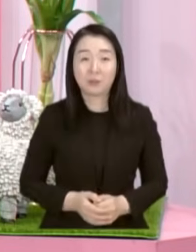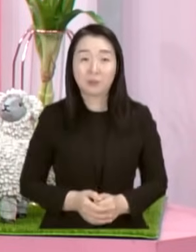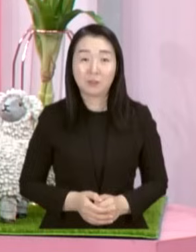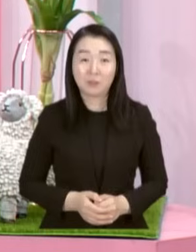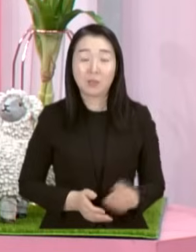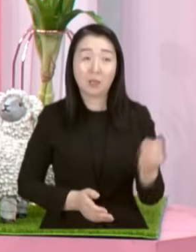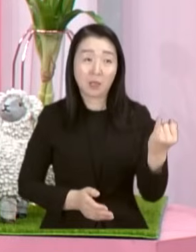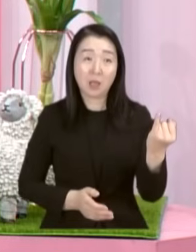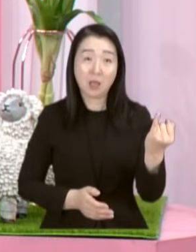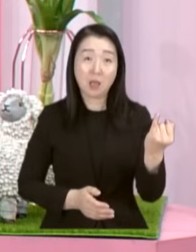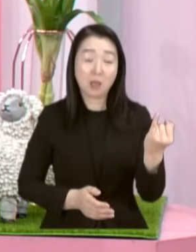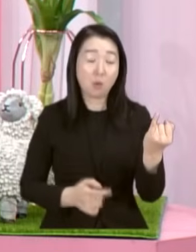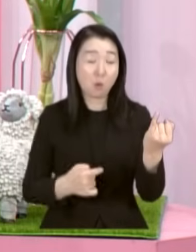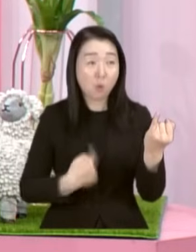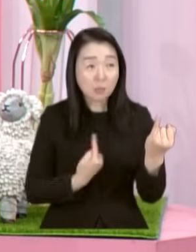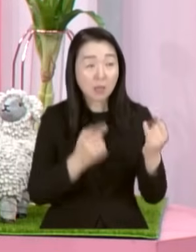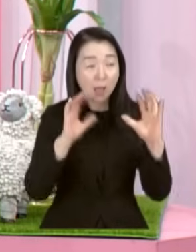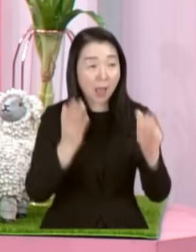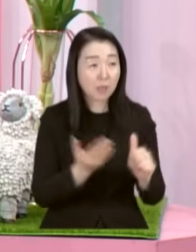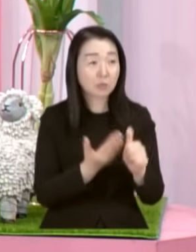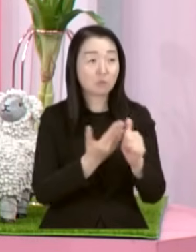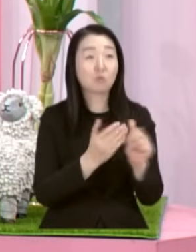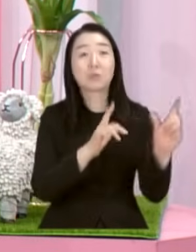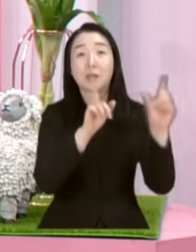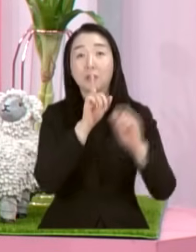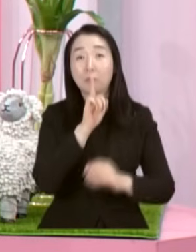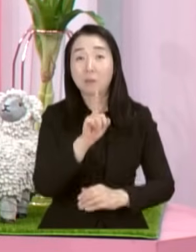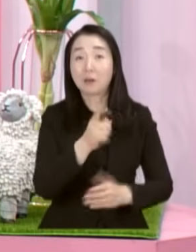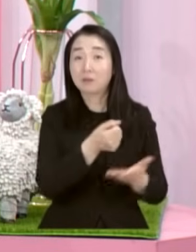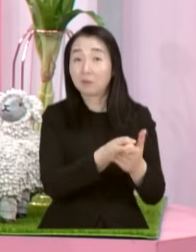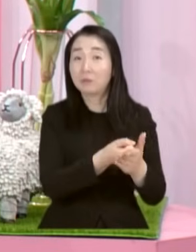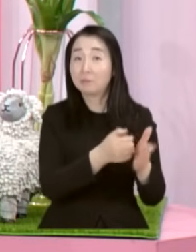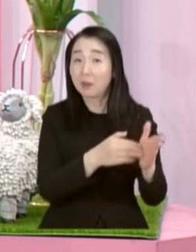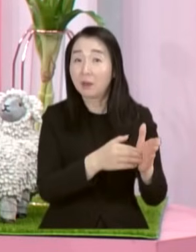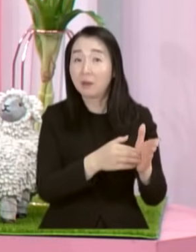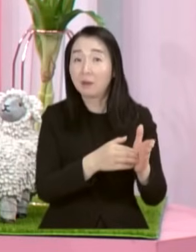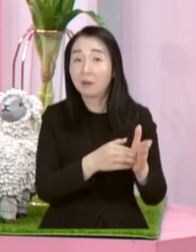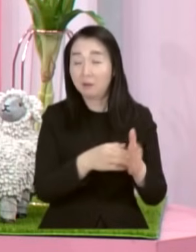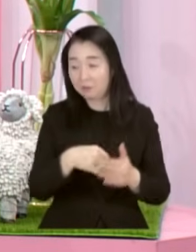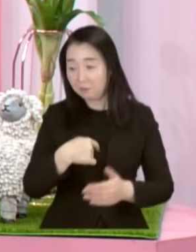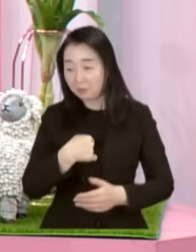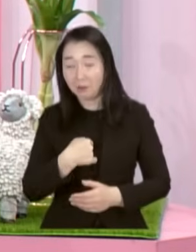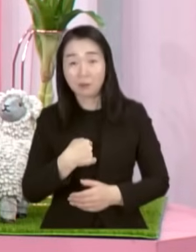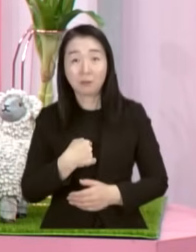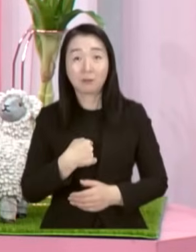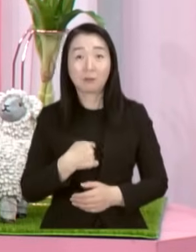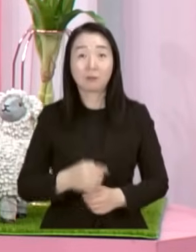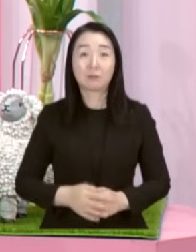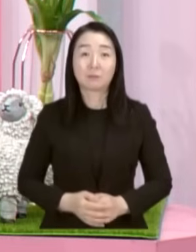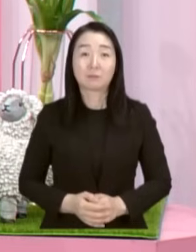혼자 아이를 키우겠다고 결심을 했는데 나는 이제